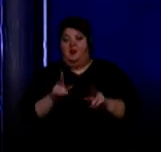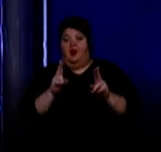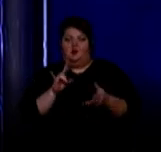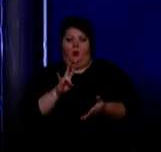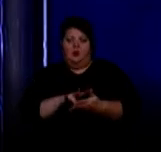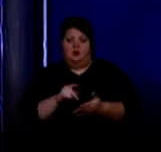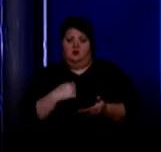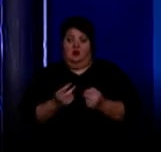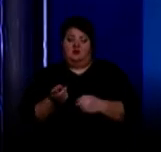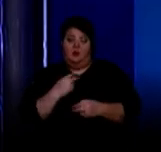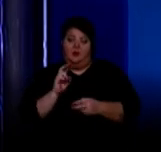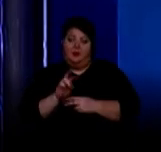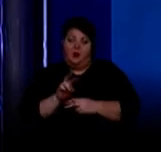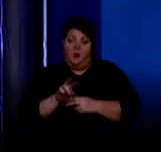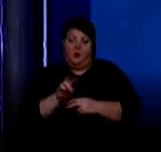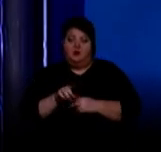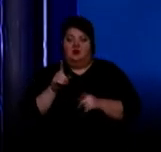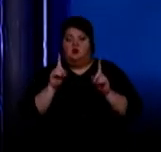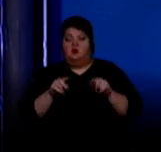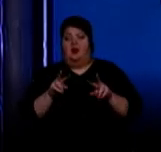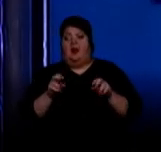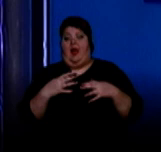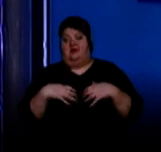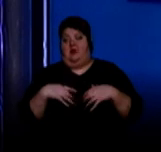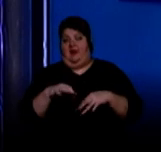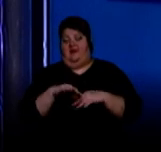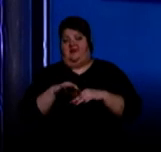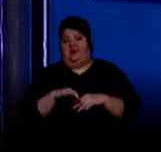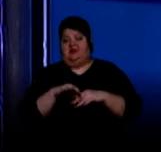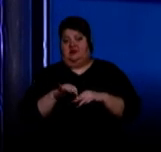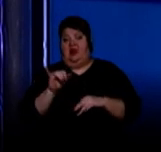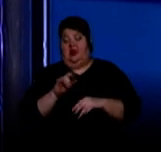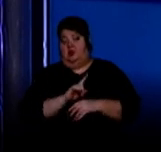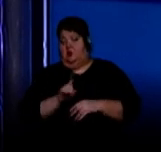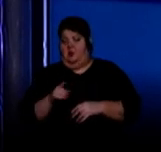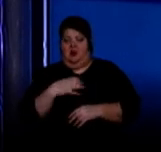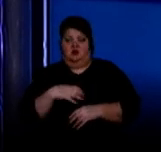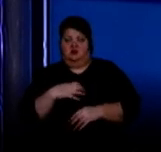до нас приходить на цю процедуру, вони вже знають, як себе вести і нормально все